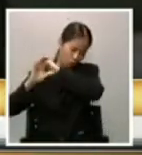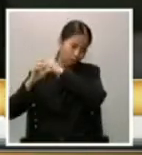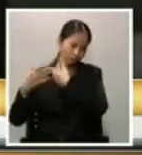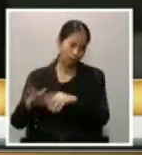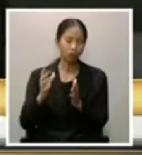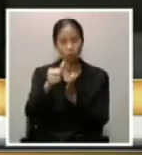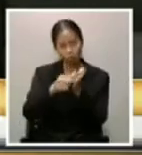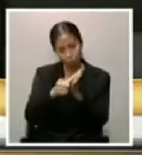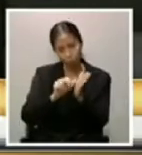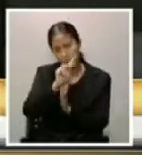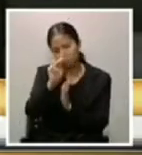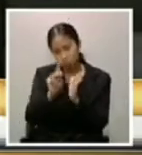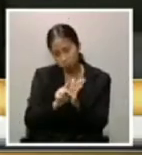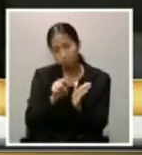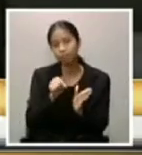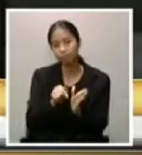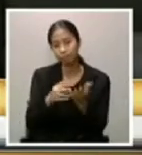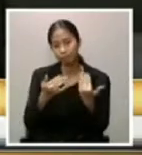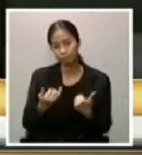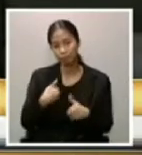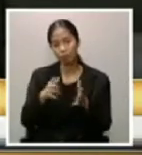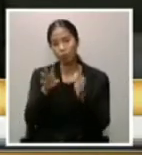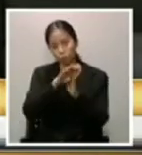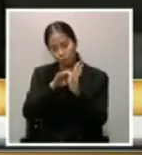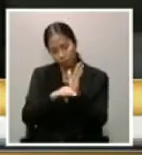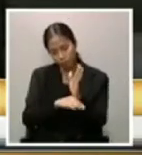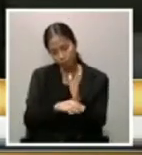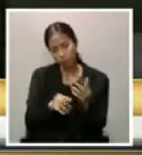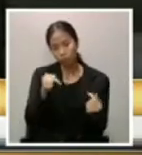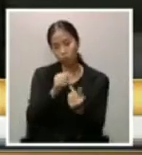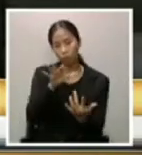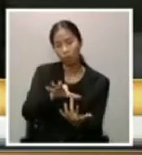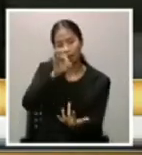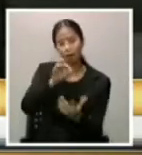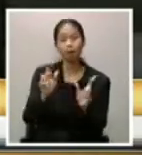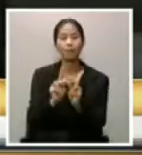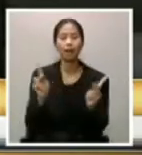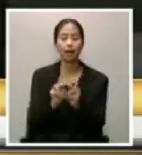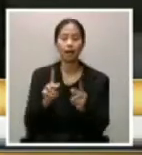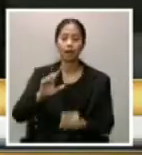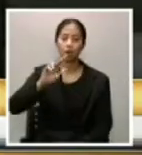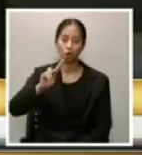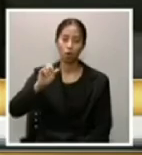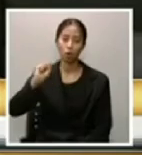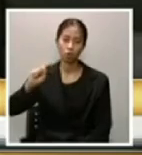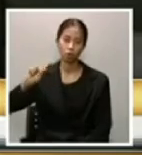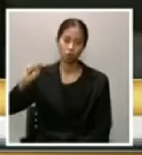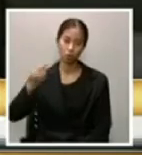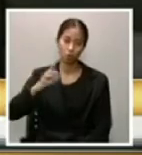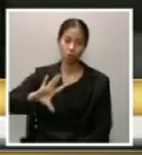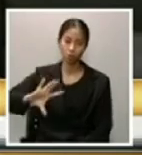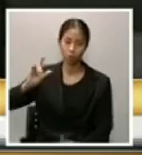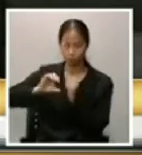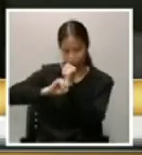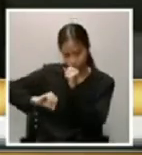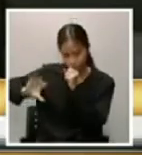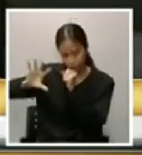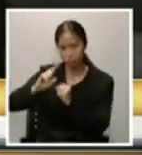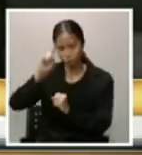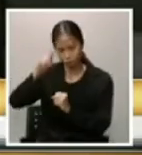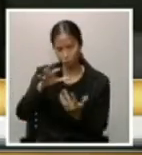ฉบับนี้ครับคือการทบทวนกระบวนการสรรหาคณะกรรมการกสทช.ให้มีกระบวนการสรรหาที่เป็นกลางยึดโยงกับประชาช